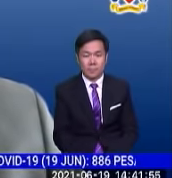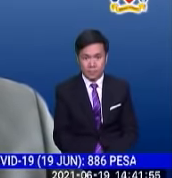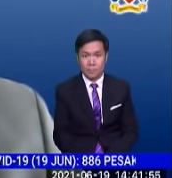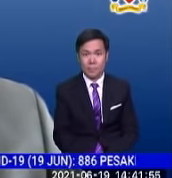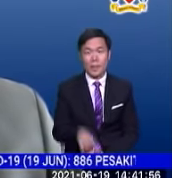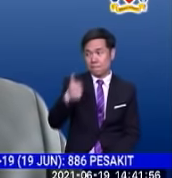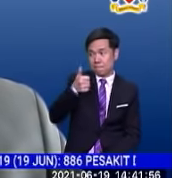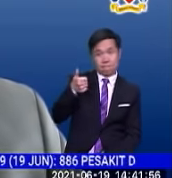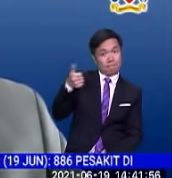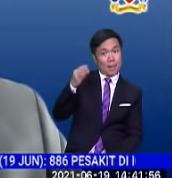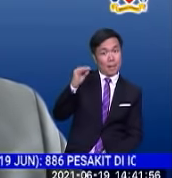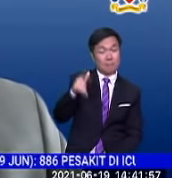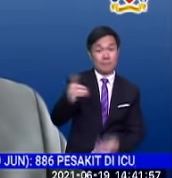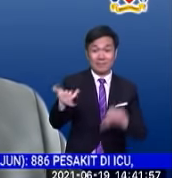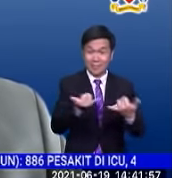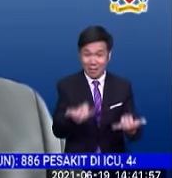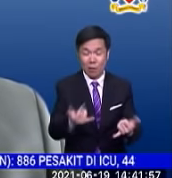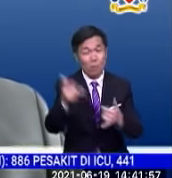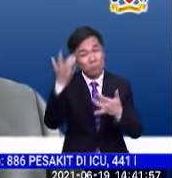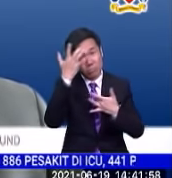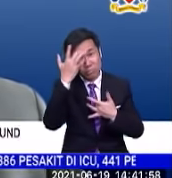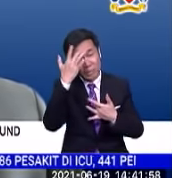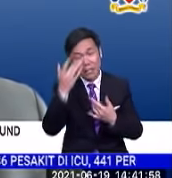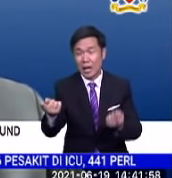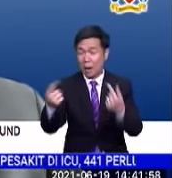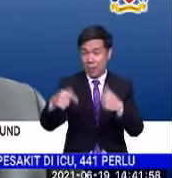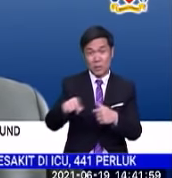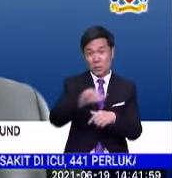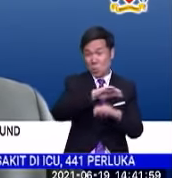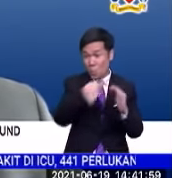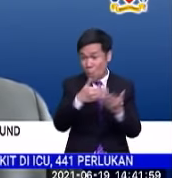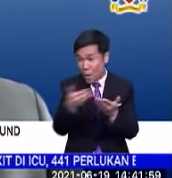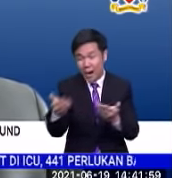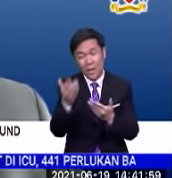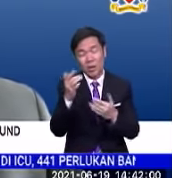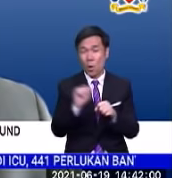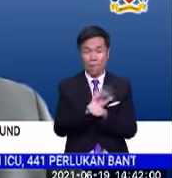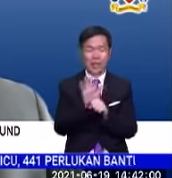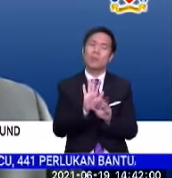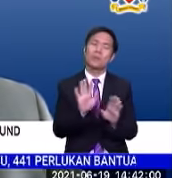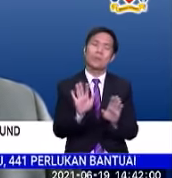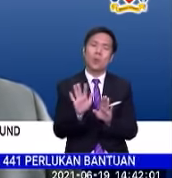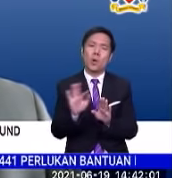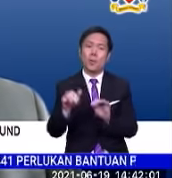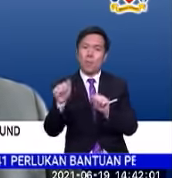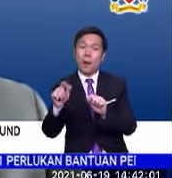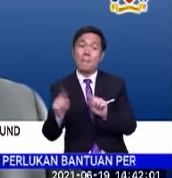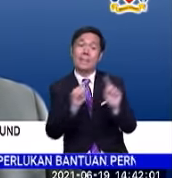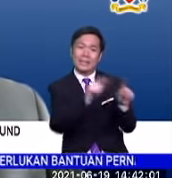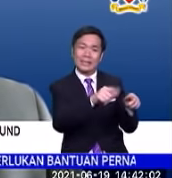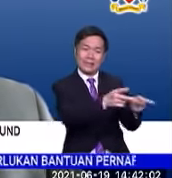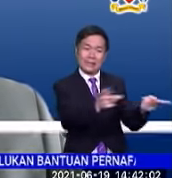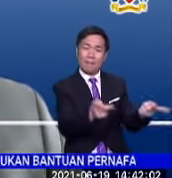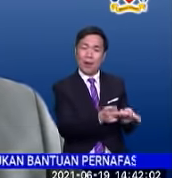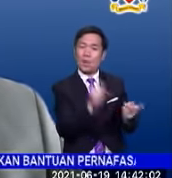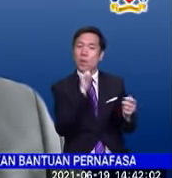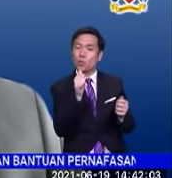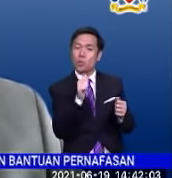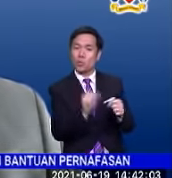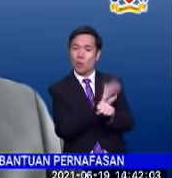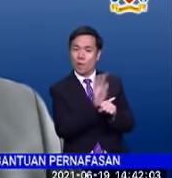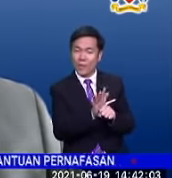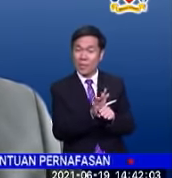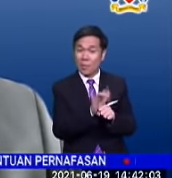Ini sebab ramai pesakit yang datang sekarang tidak semestinya COVID. Bolehlah dirujuk kepada fasiliti bukan COVID. Dengan ini, kita